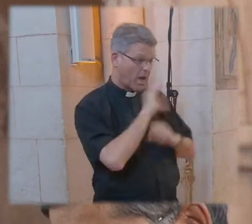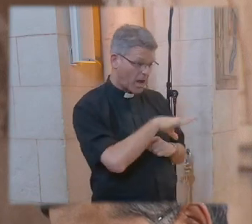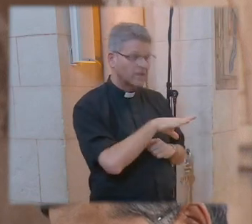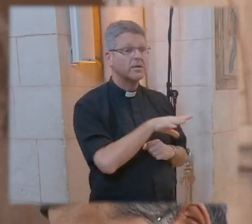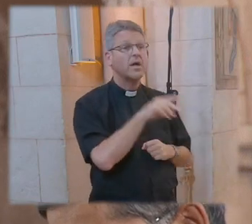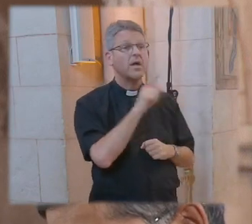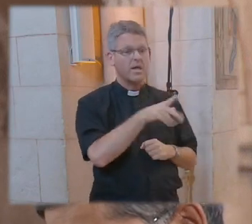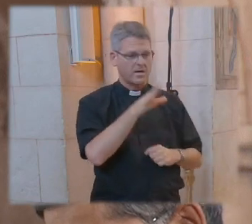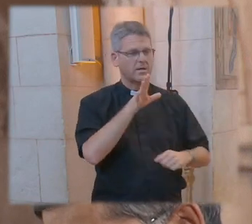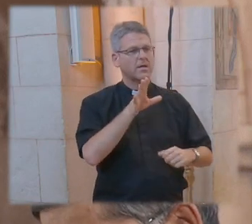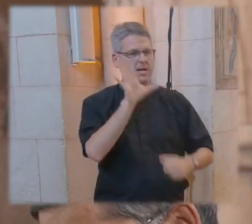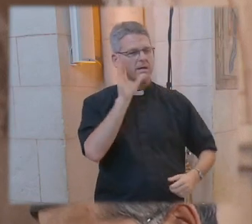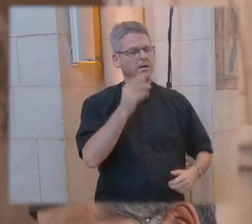Führers.